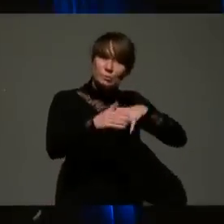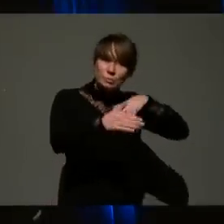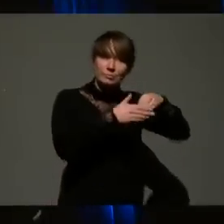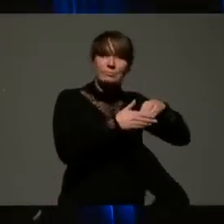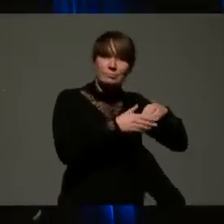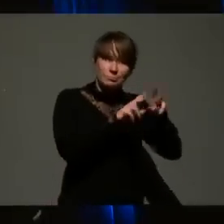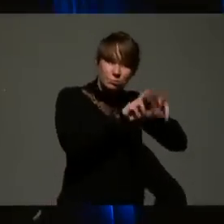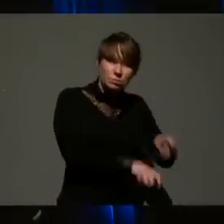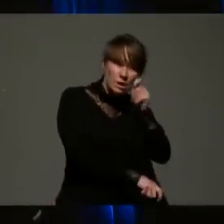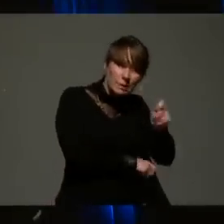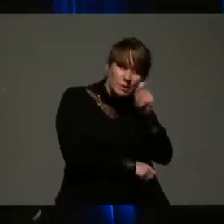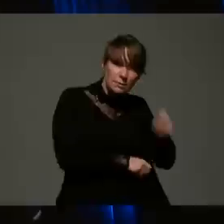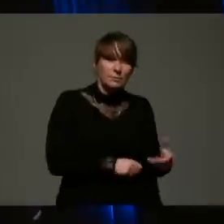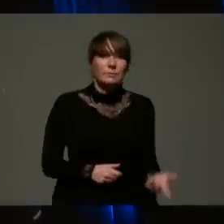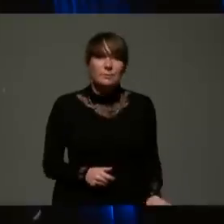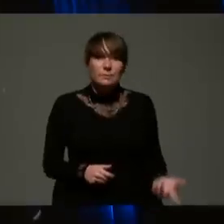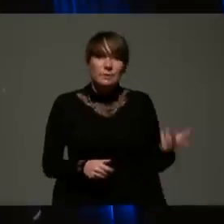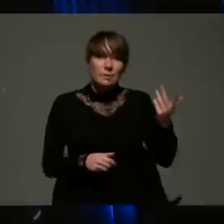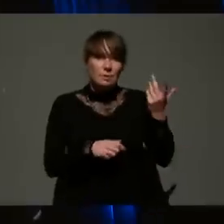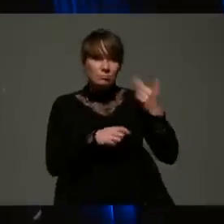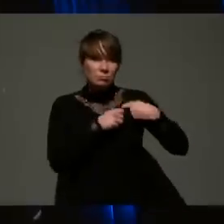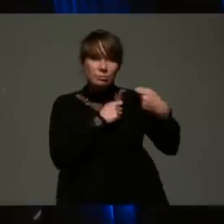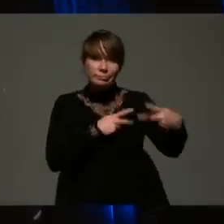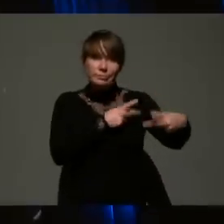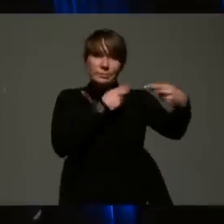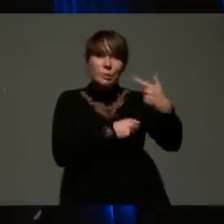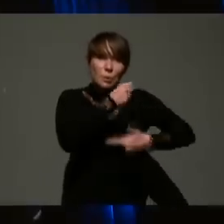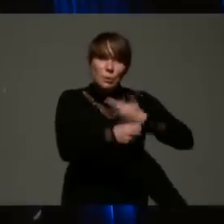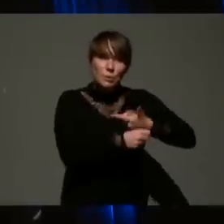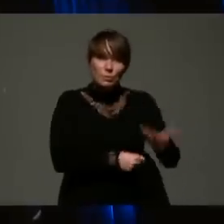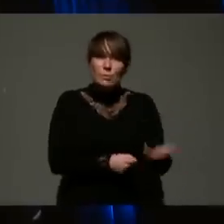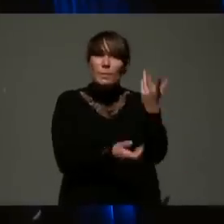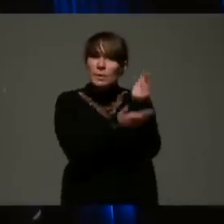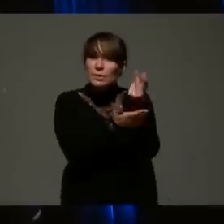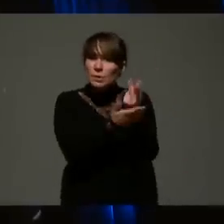cette expertise collective de l'INSERM, qui a duré 2 années. Vous pouvez d'ailleurs